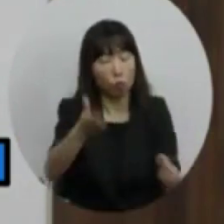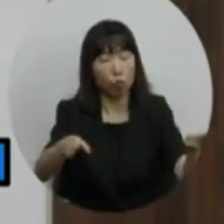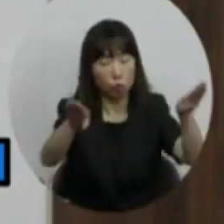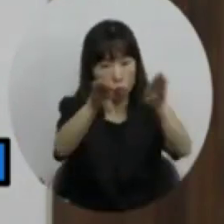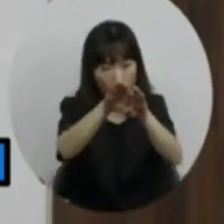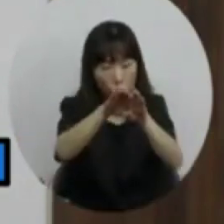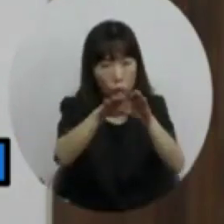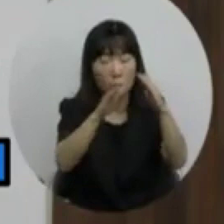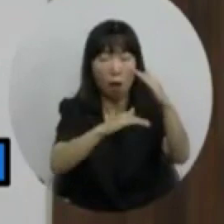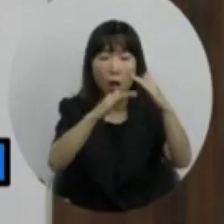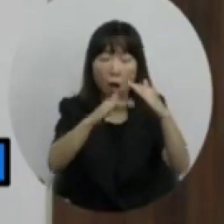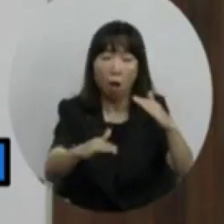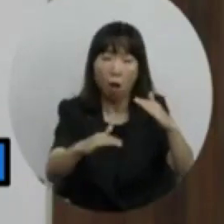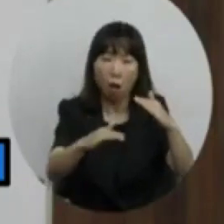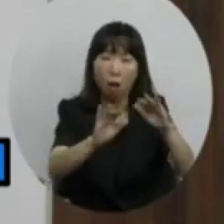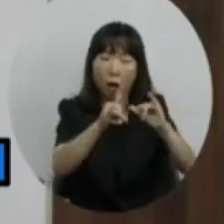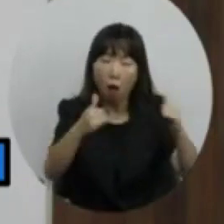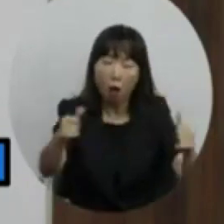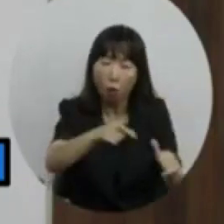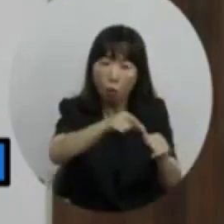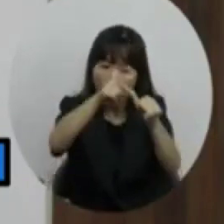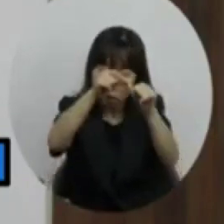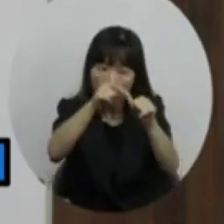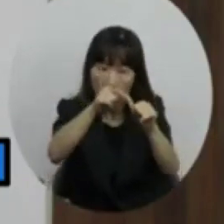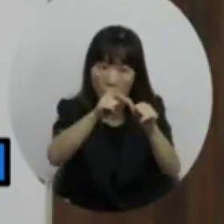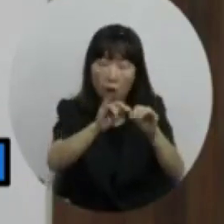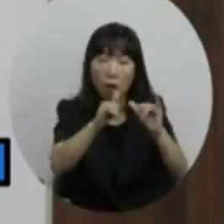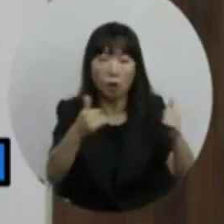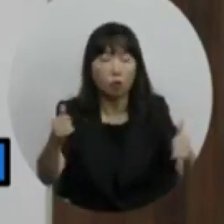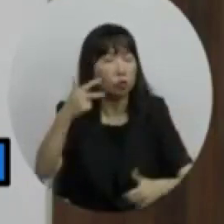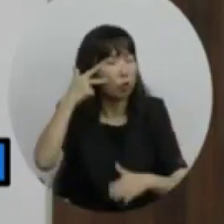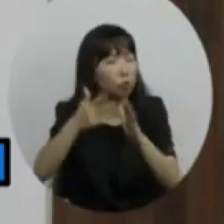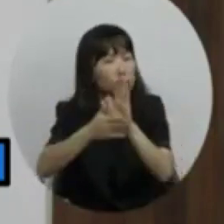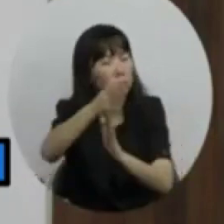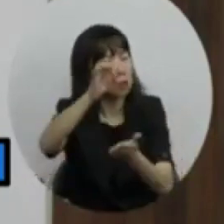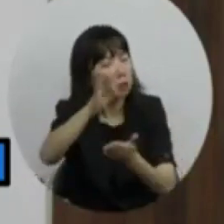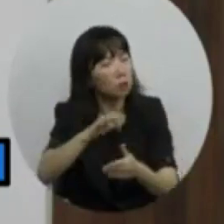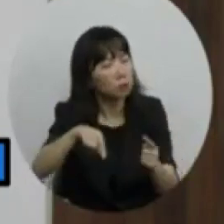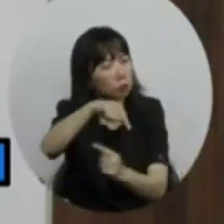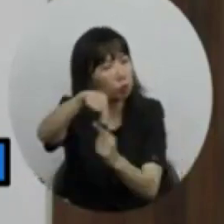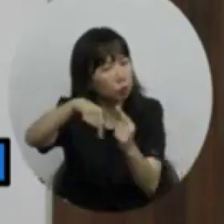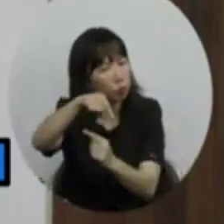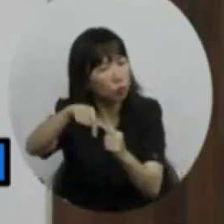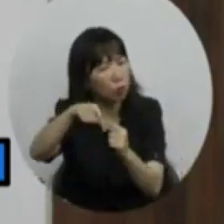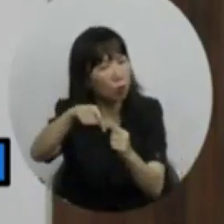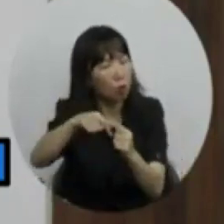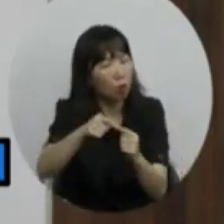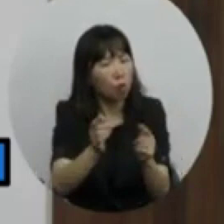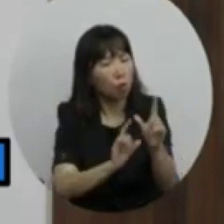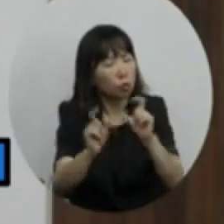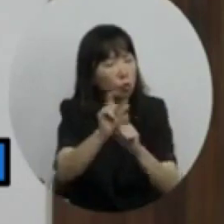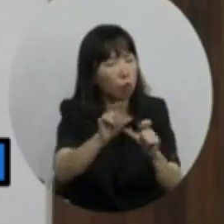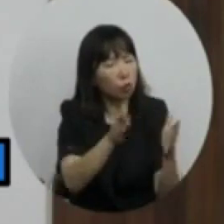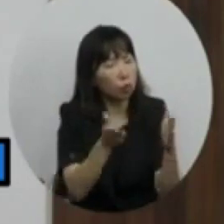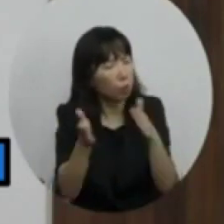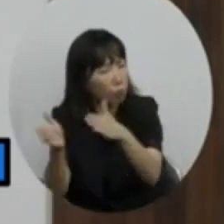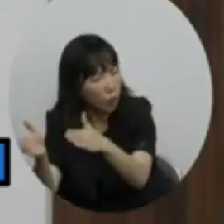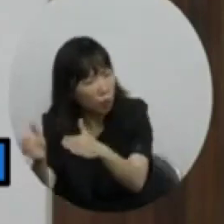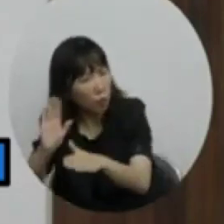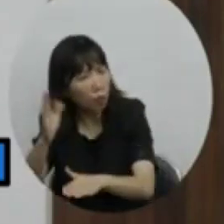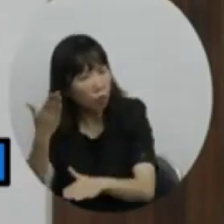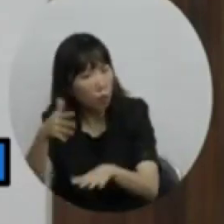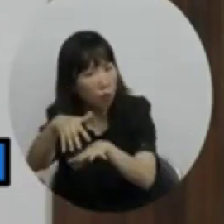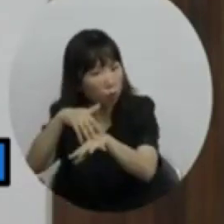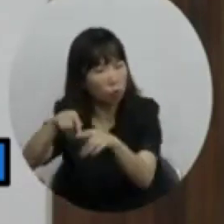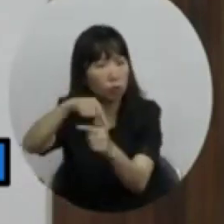토목직 위주의 인사 운영이 여지시 기구 운영으로까지 이어지고 편향된 조직 운영이 적나라하게 나타나 있고